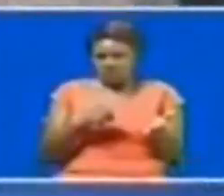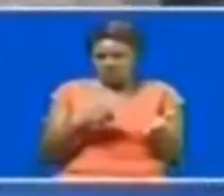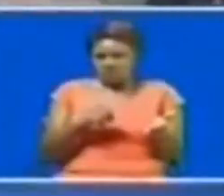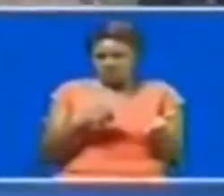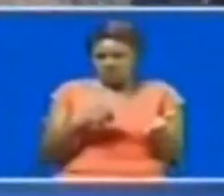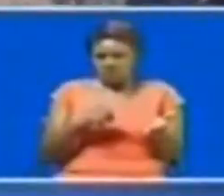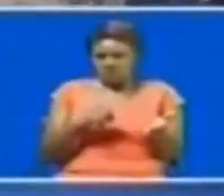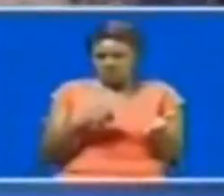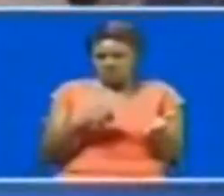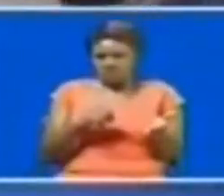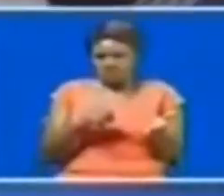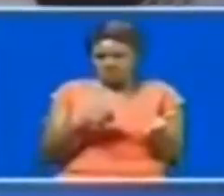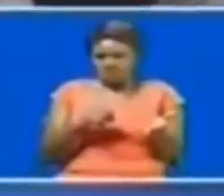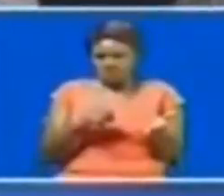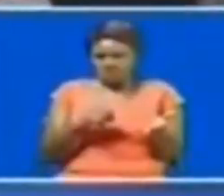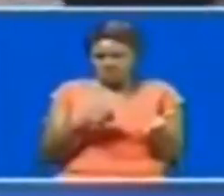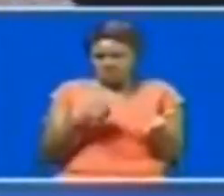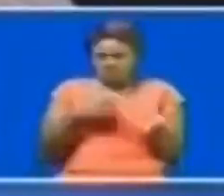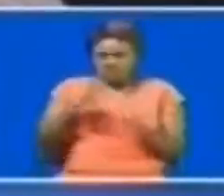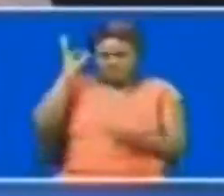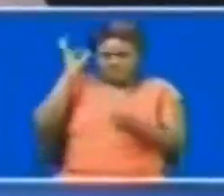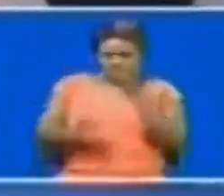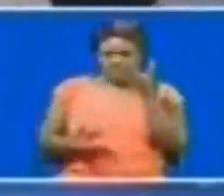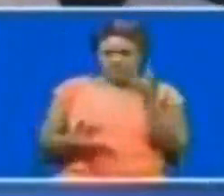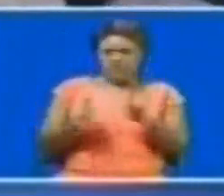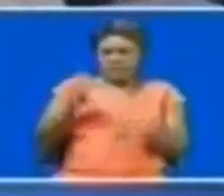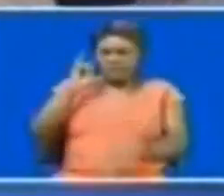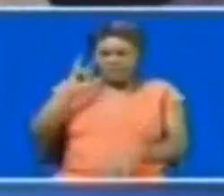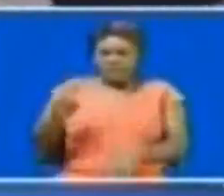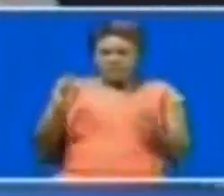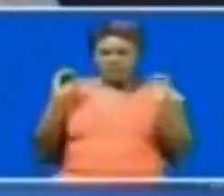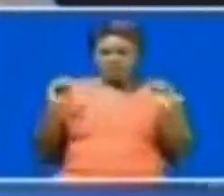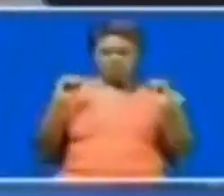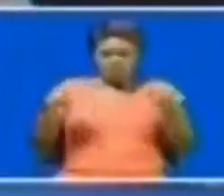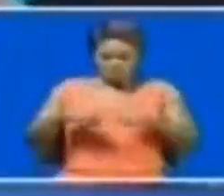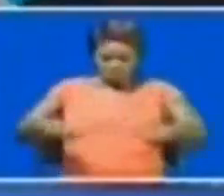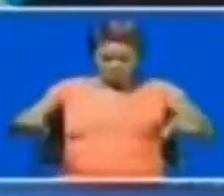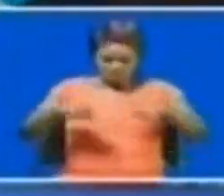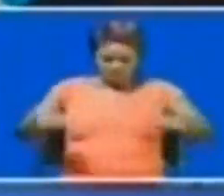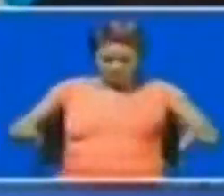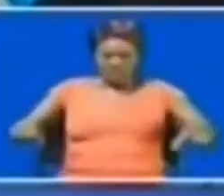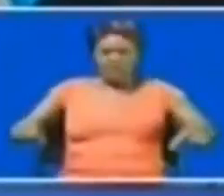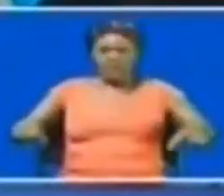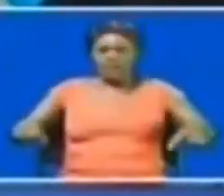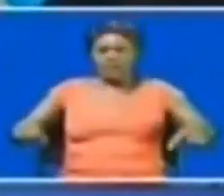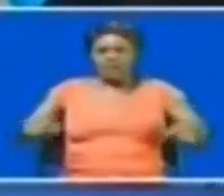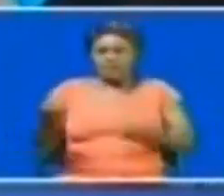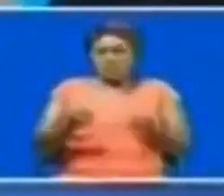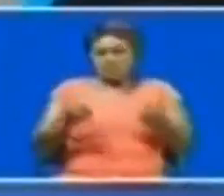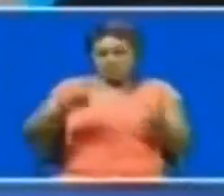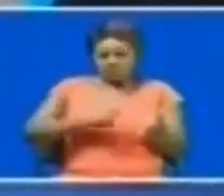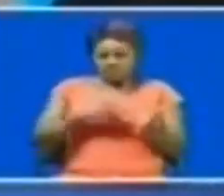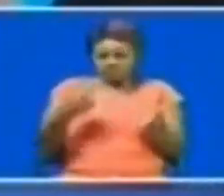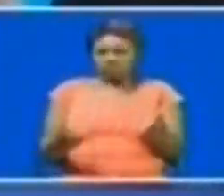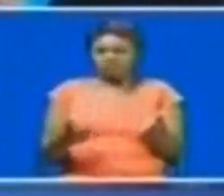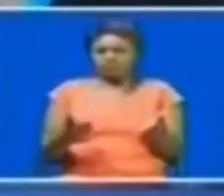windscreen. In corner speed ilipopita kwa nje yetu na kwa fila kuona maneno ya bans, gari yake iliingia kwa